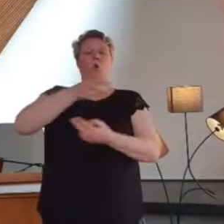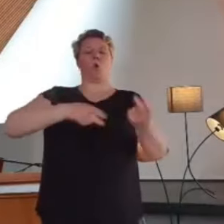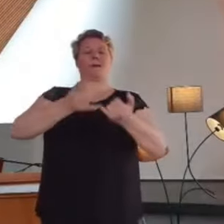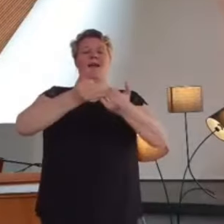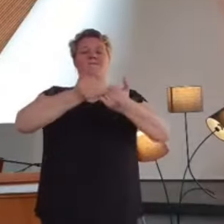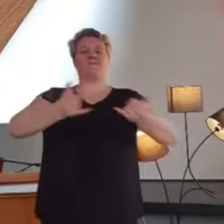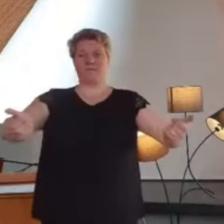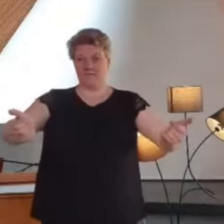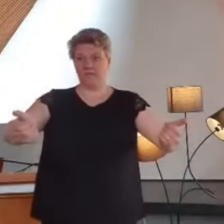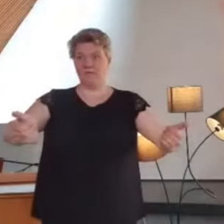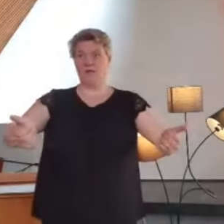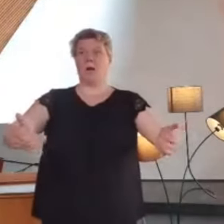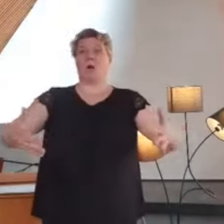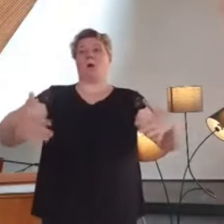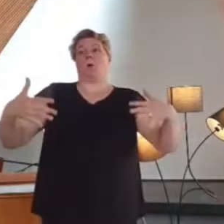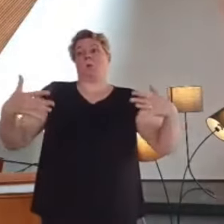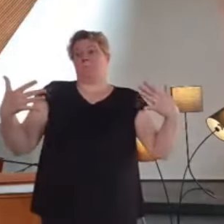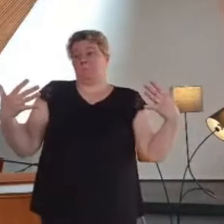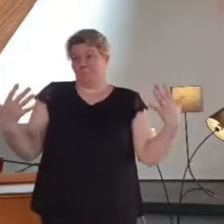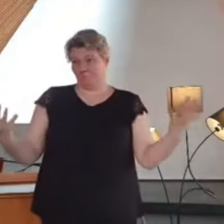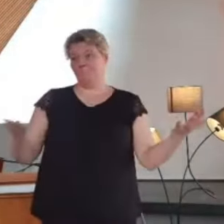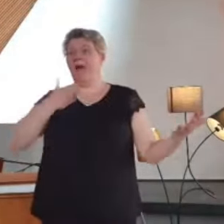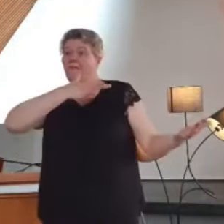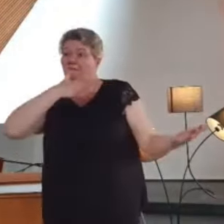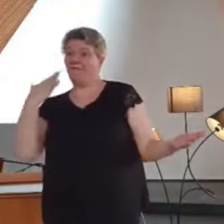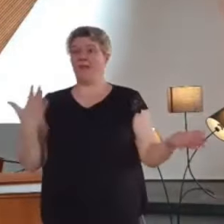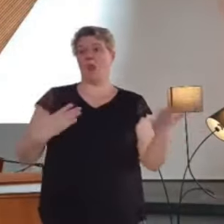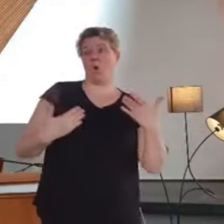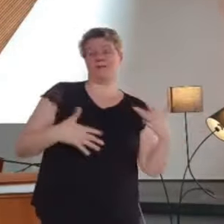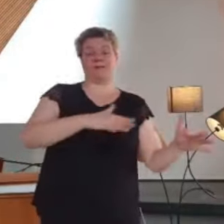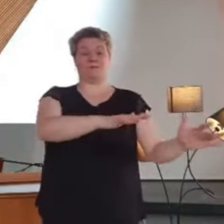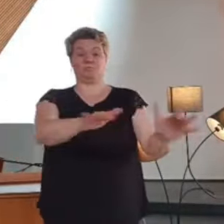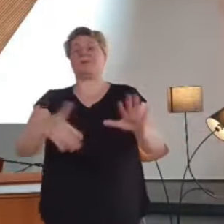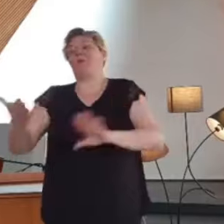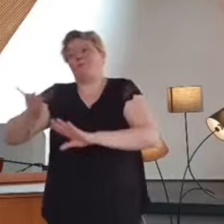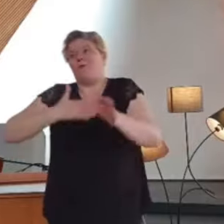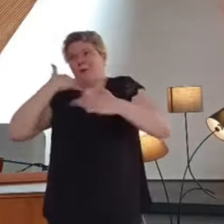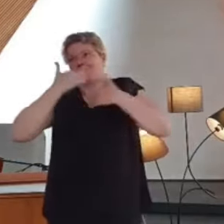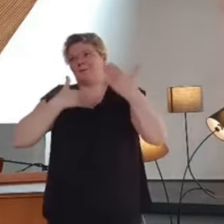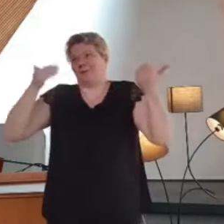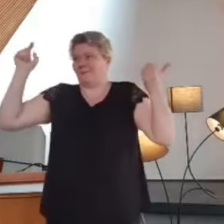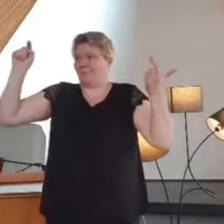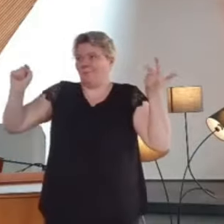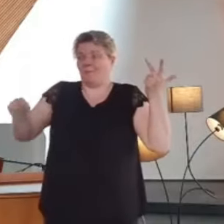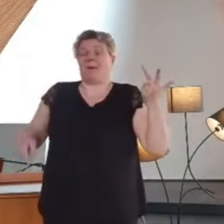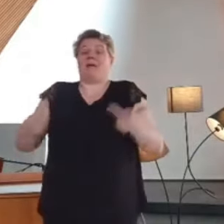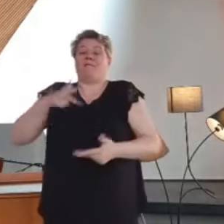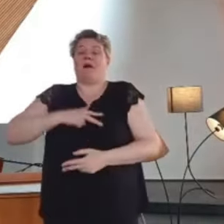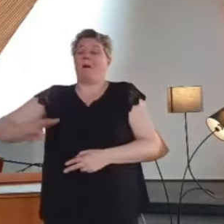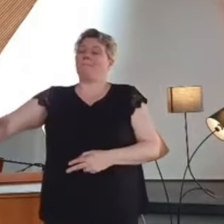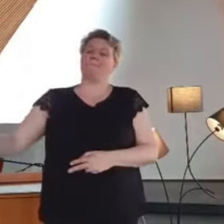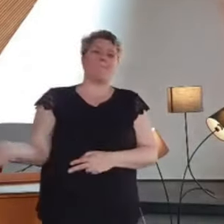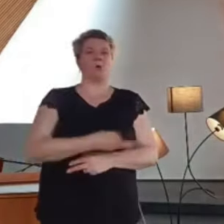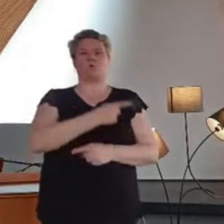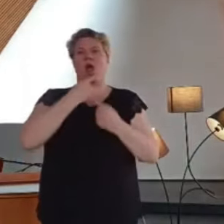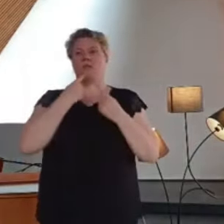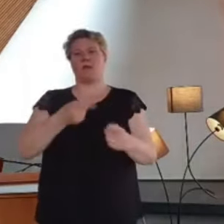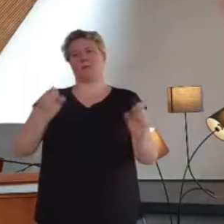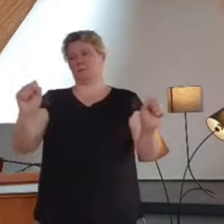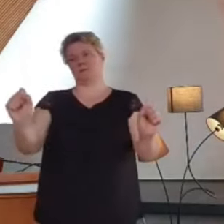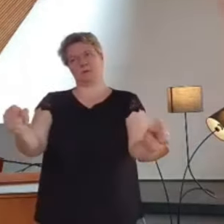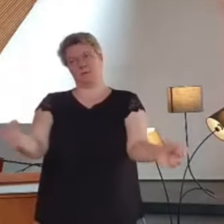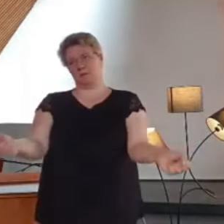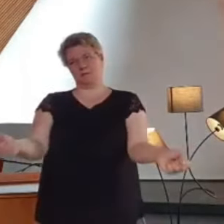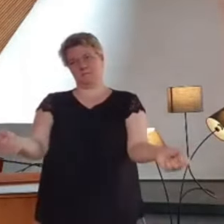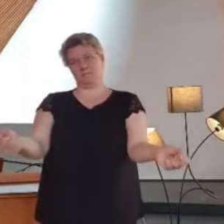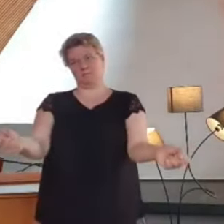ist das der ganze Vorbau dazu, der sozusagen eigentlich nur sagen soll, man kann es nicht pauschalisieren, man kann es nicht alles über